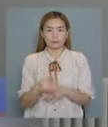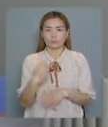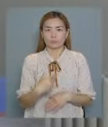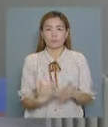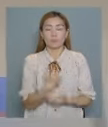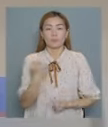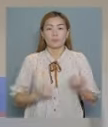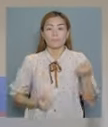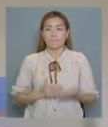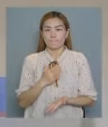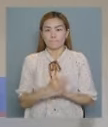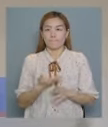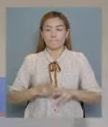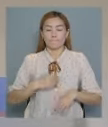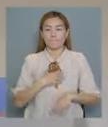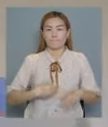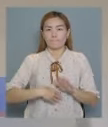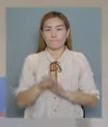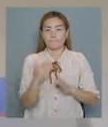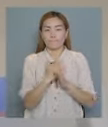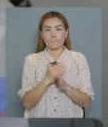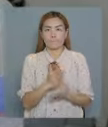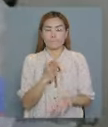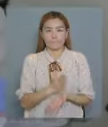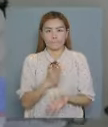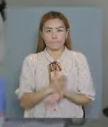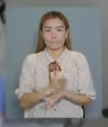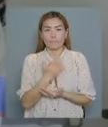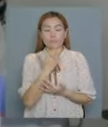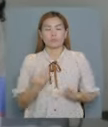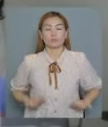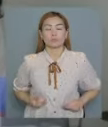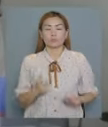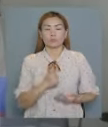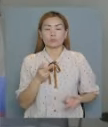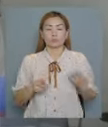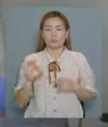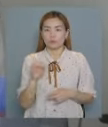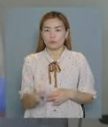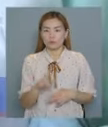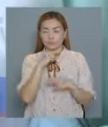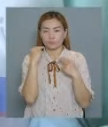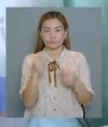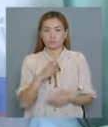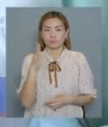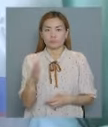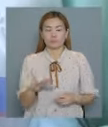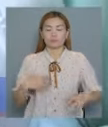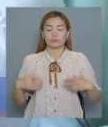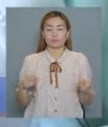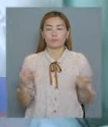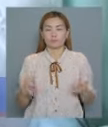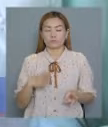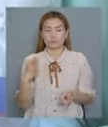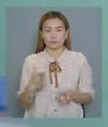новыми автомашинами. Это означает улучшение оказания первой помощи и спасение жизни людей от смерти. Особое внимание уделяется подготовке специалистов